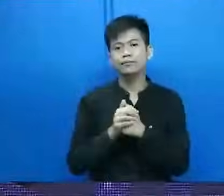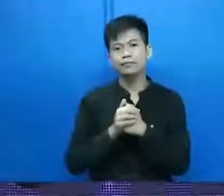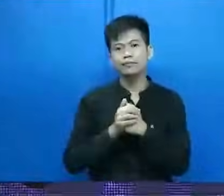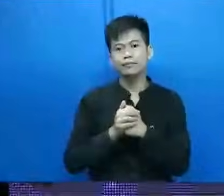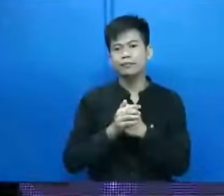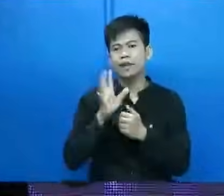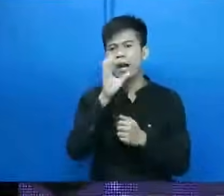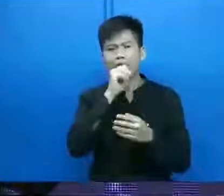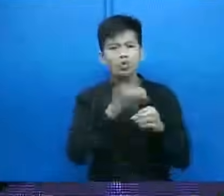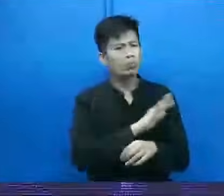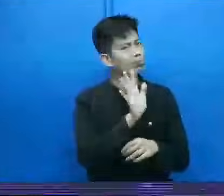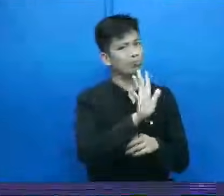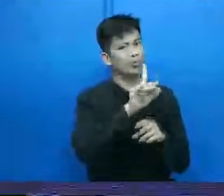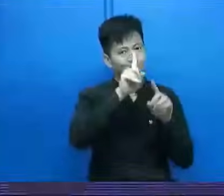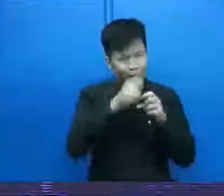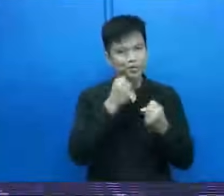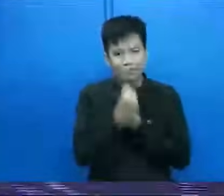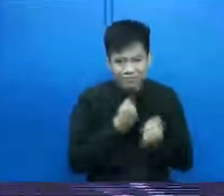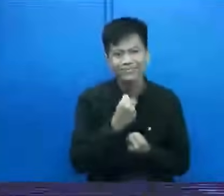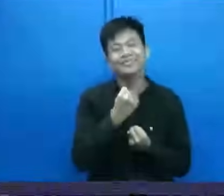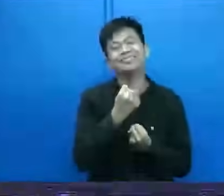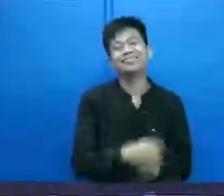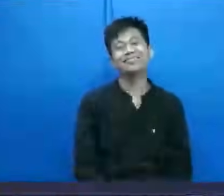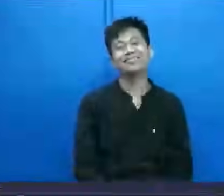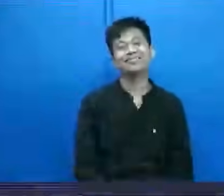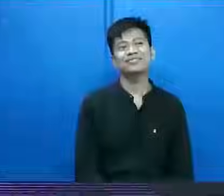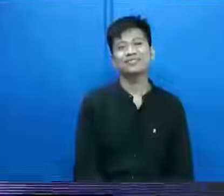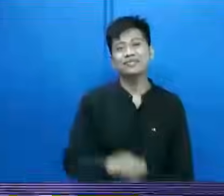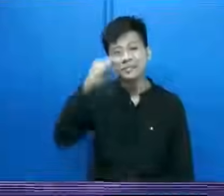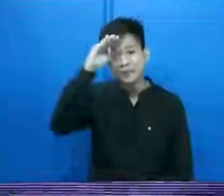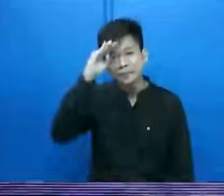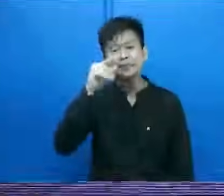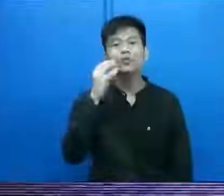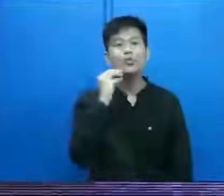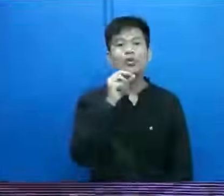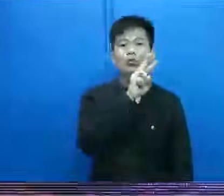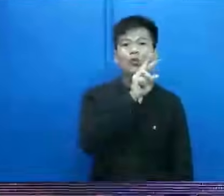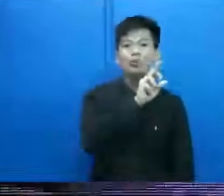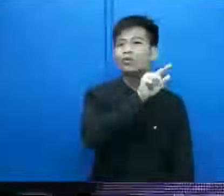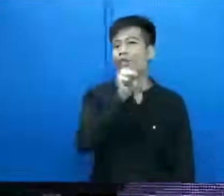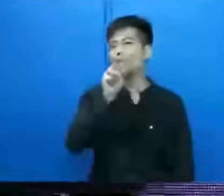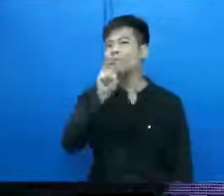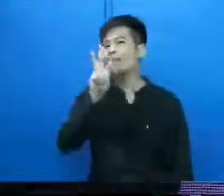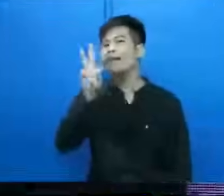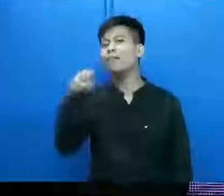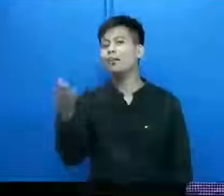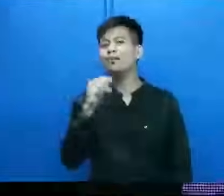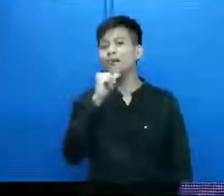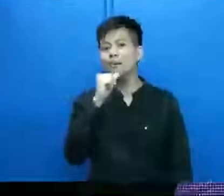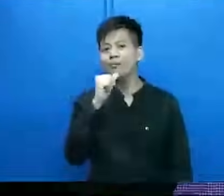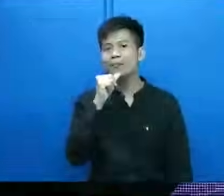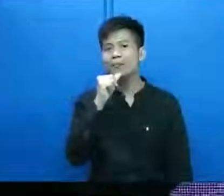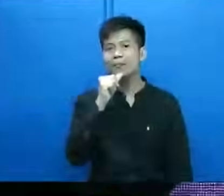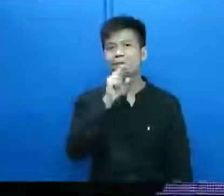harus dimaksimalkan. Baik, ikhwan, satu. Siapa yang usianya masih 20 sampai 23 tahun, 23 ke